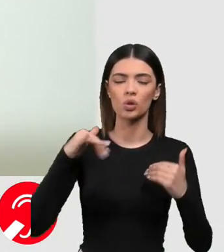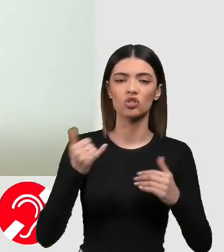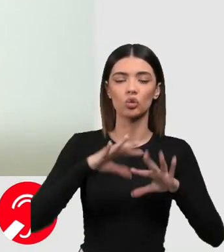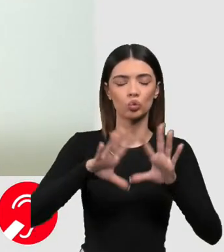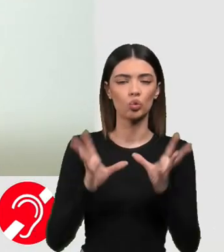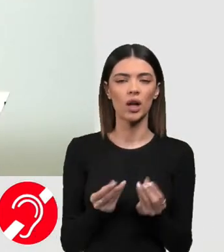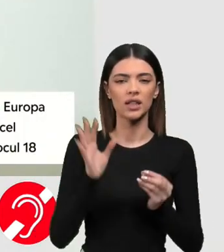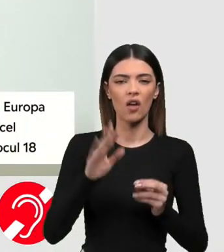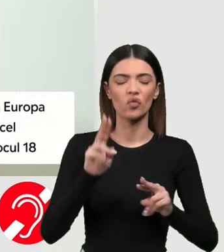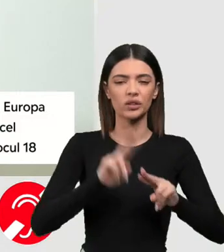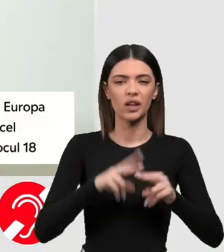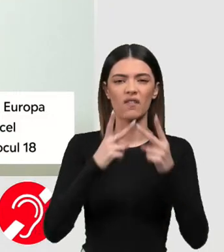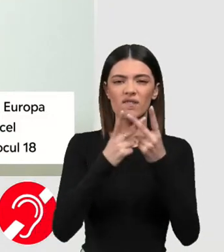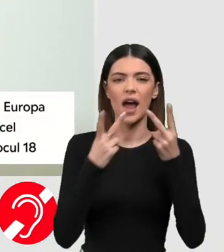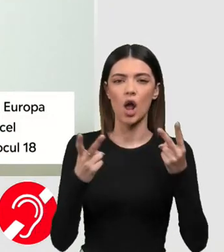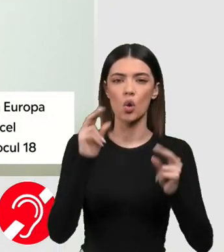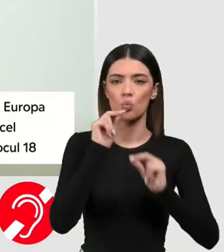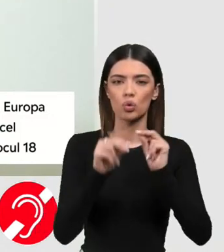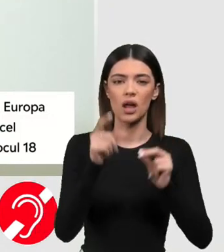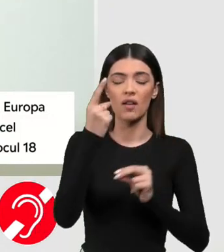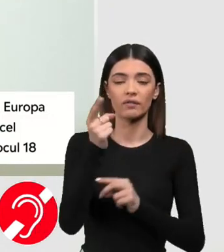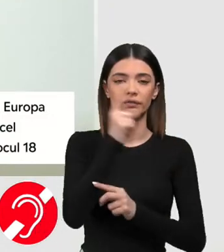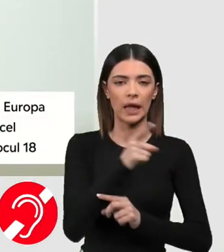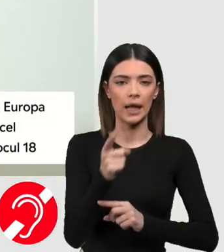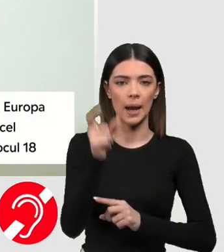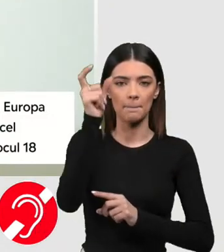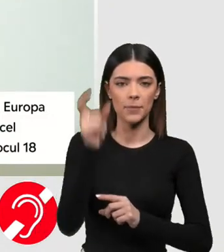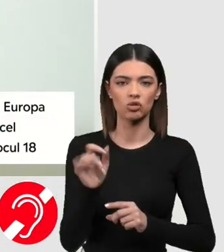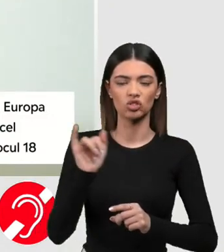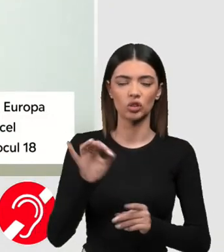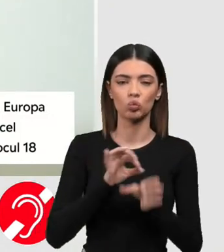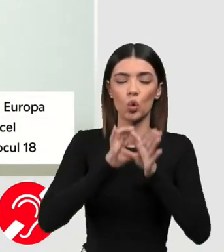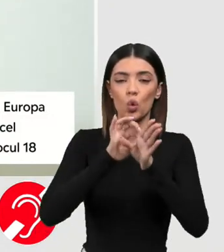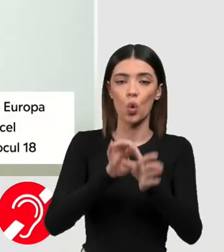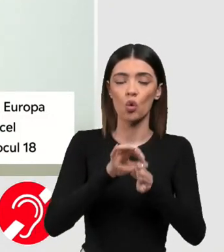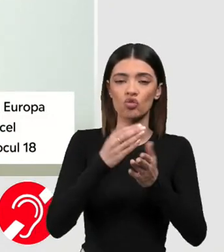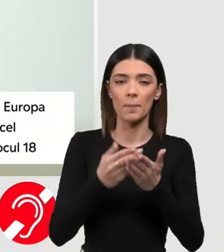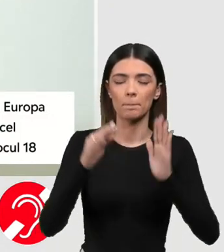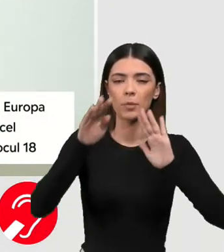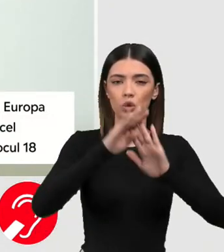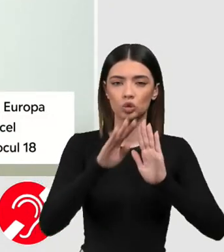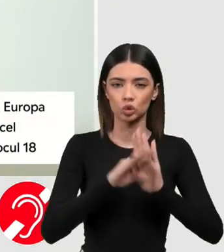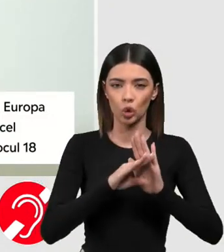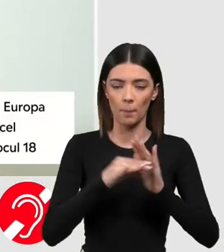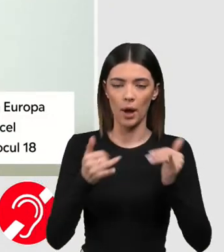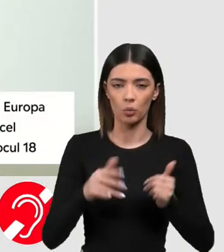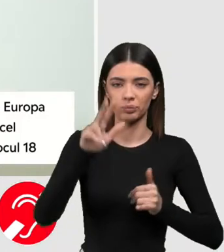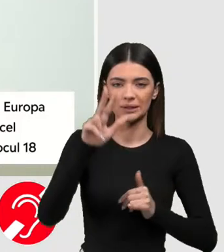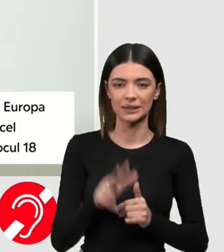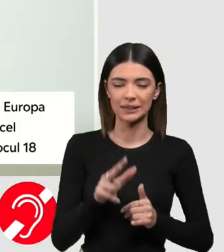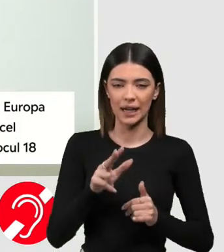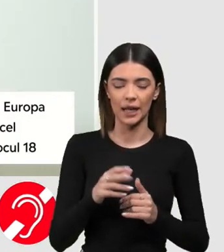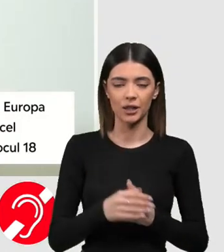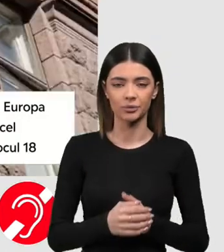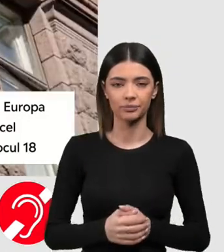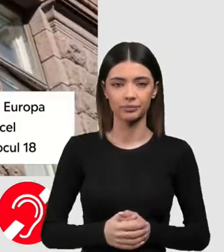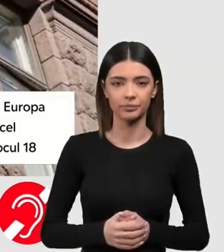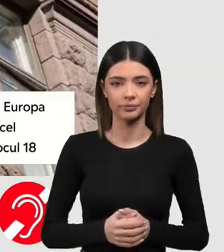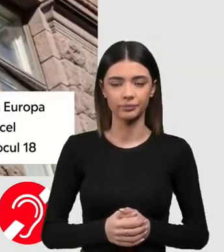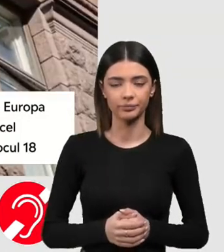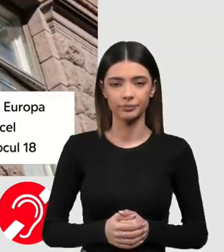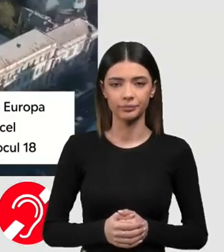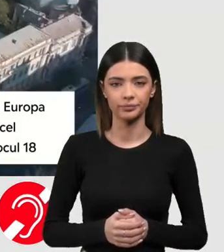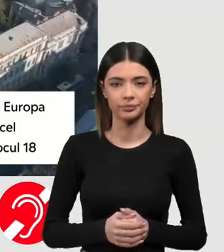aceste valori atribuite fiecărei coordonate care intră în aceste trei categorii. Ei